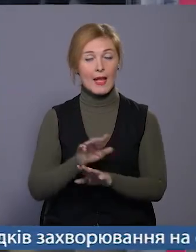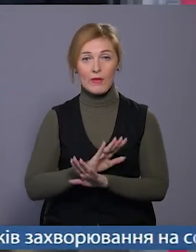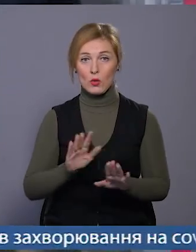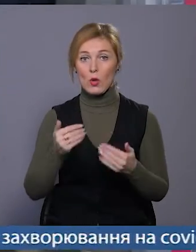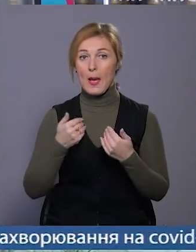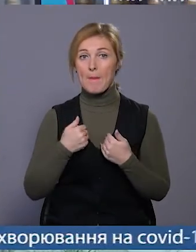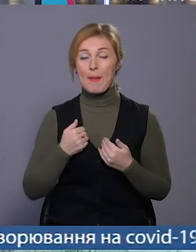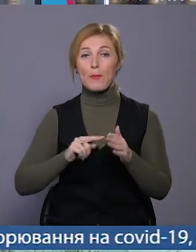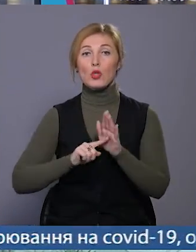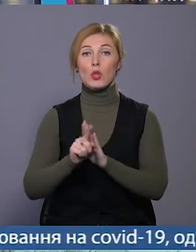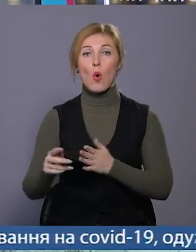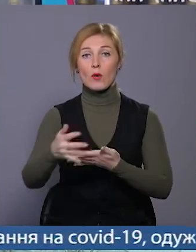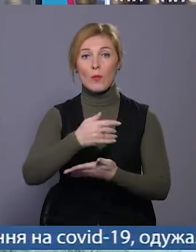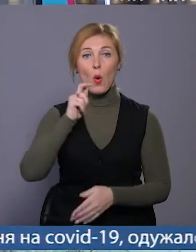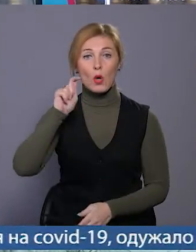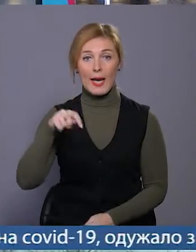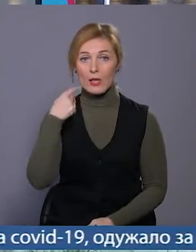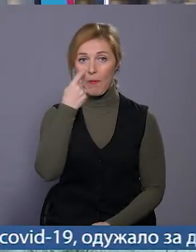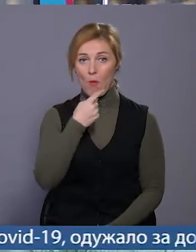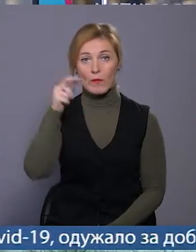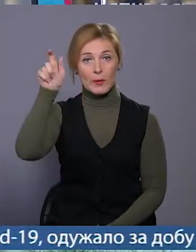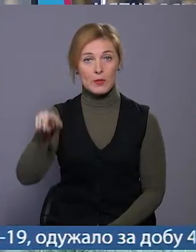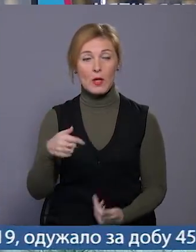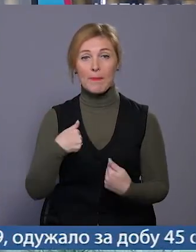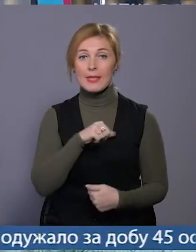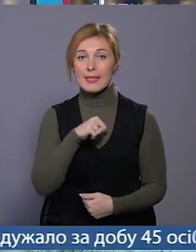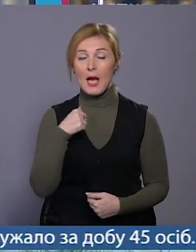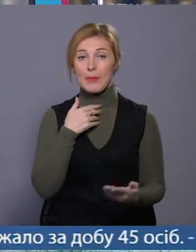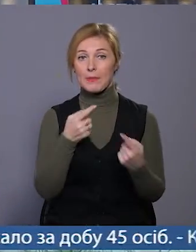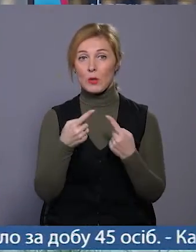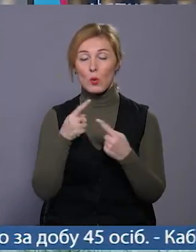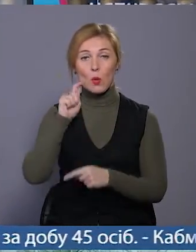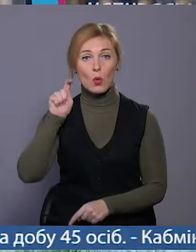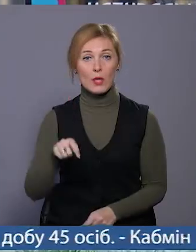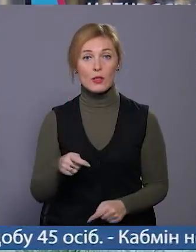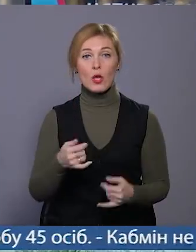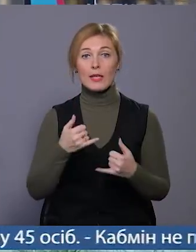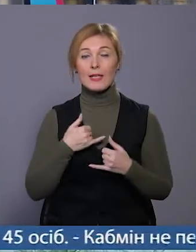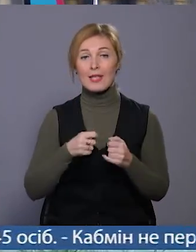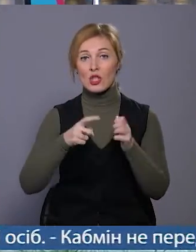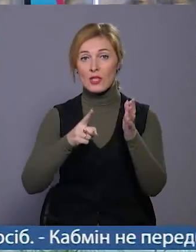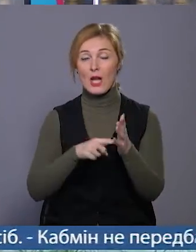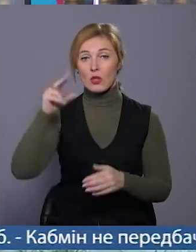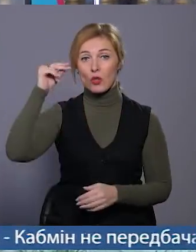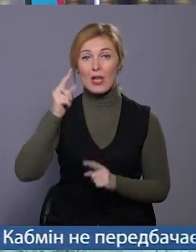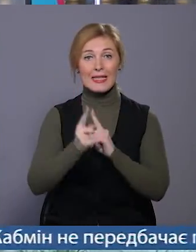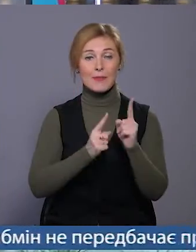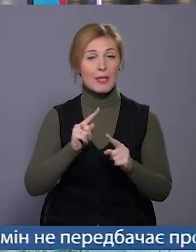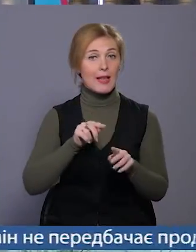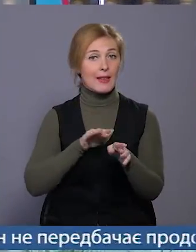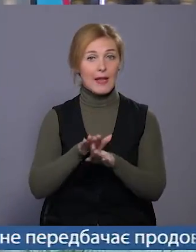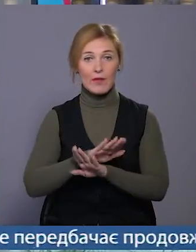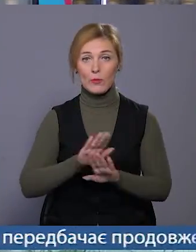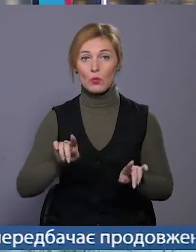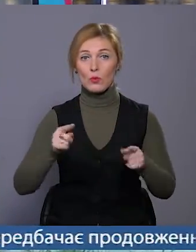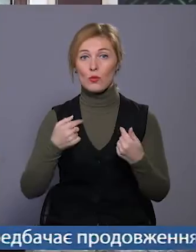Ми початково набирали україномовний персонал, самі спілкуємося українською, і для нас 16-го числа ніяких змін не відбудеться, тому що